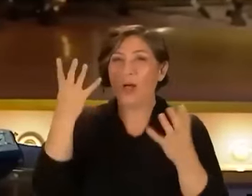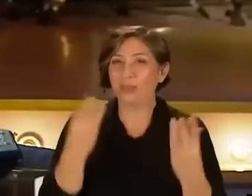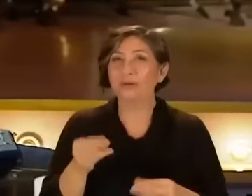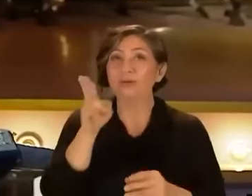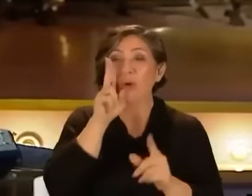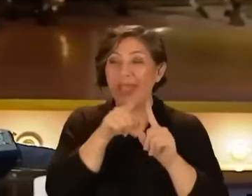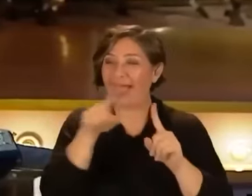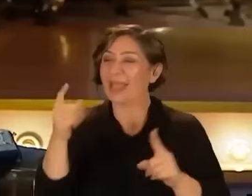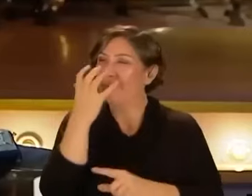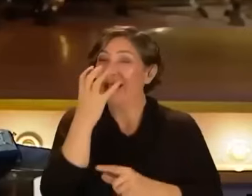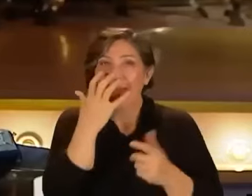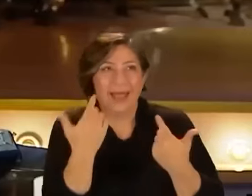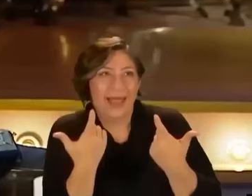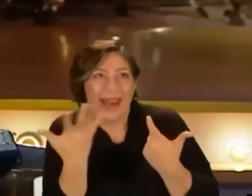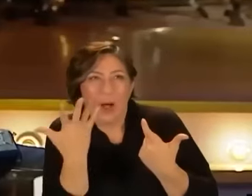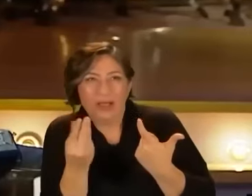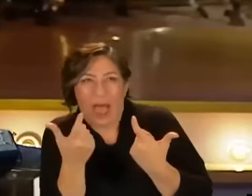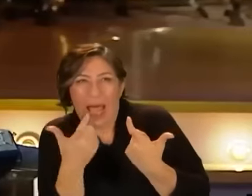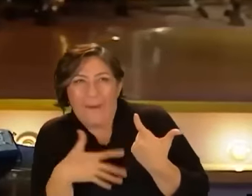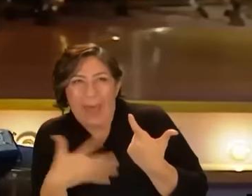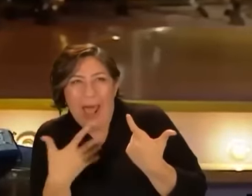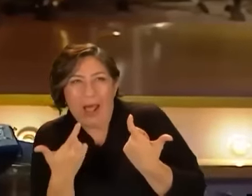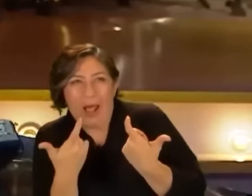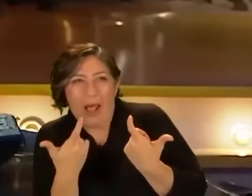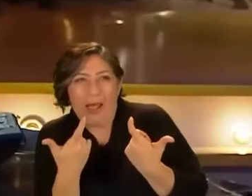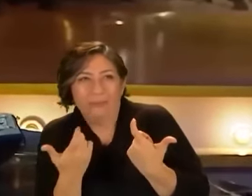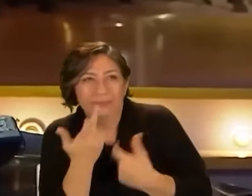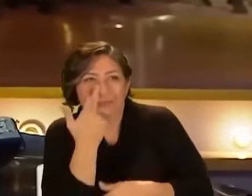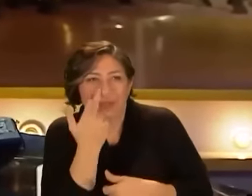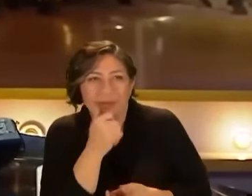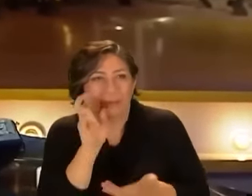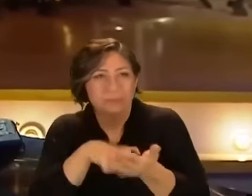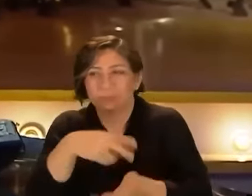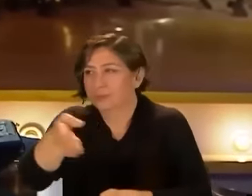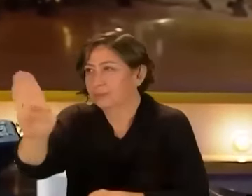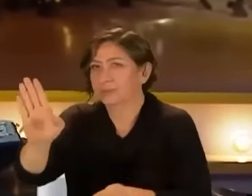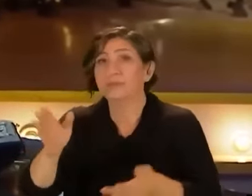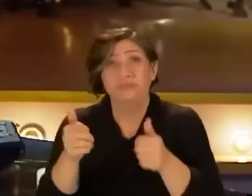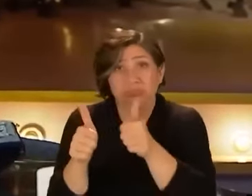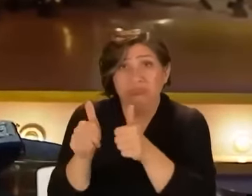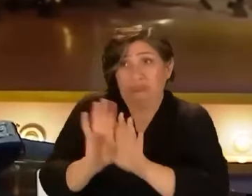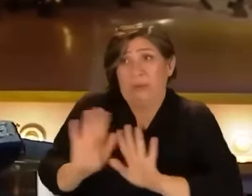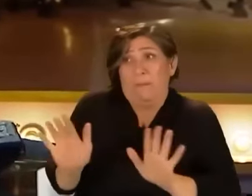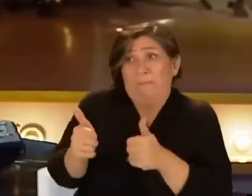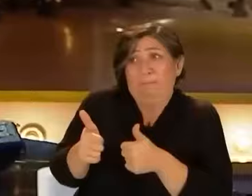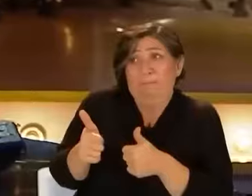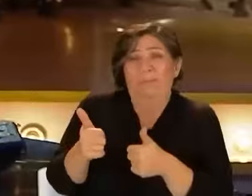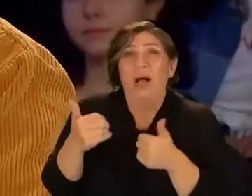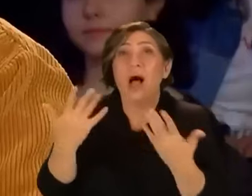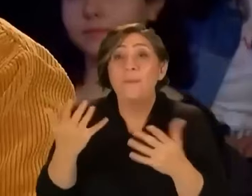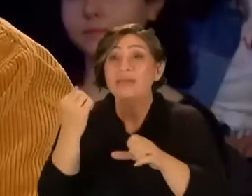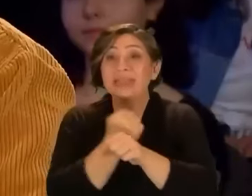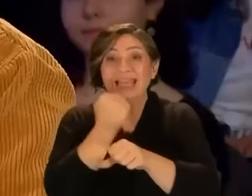müthiş bir kazık yedik, sonuna kadar bekledik, ne olacak acaba diye, ve herif kalktı gitti. Okey, tamam.